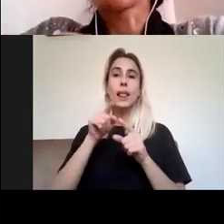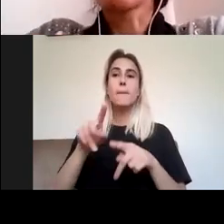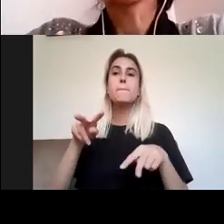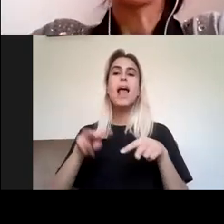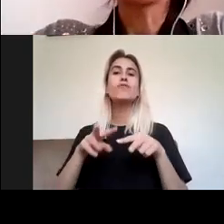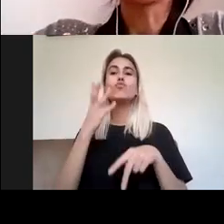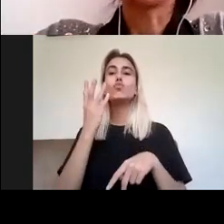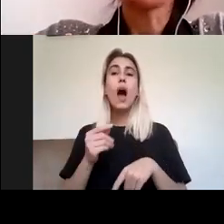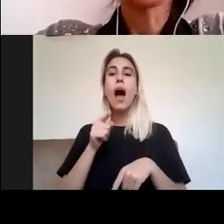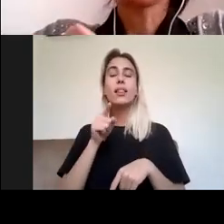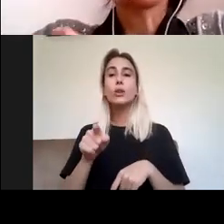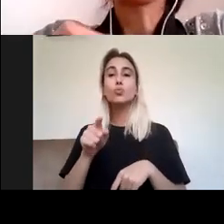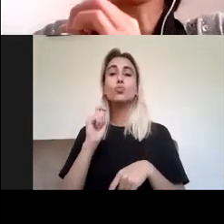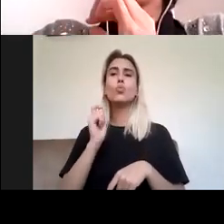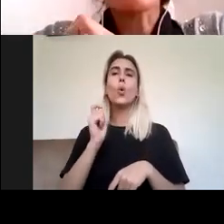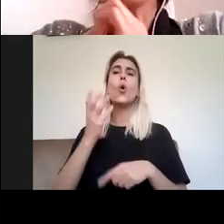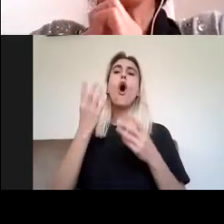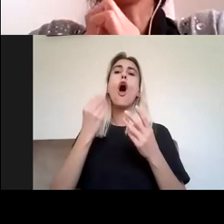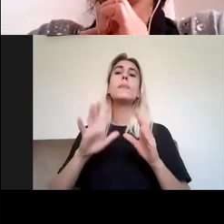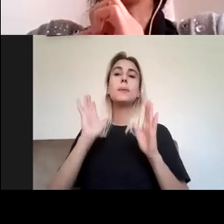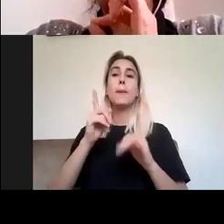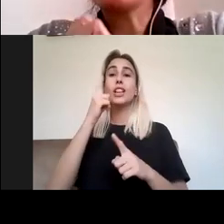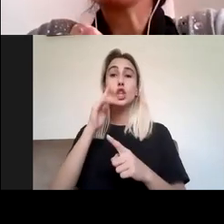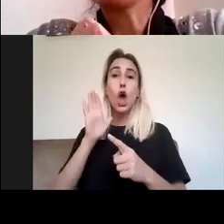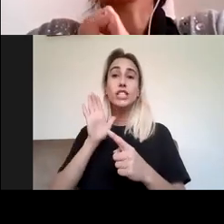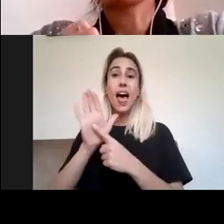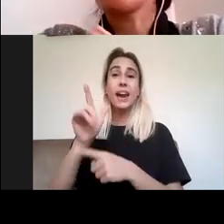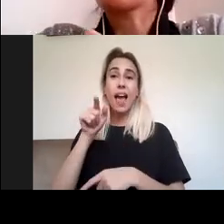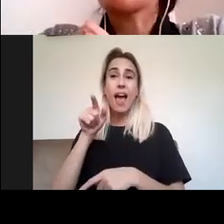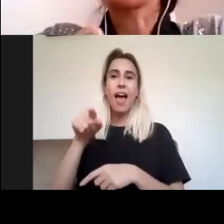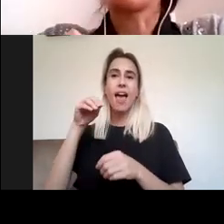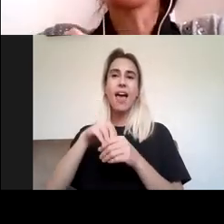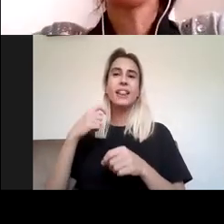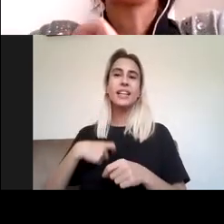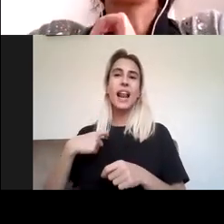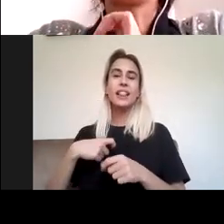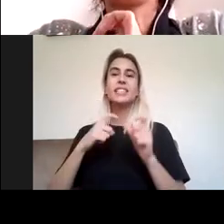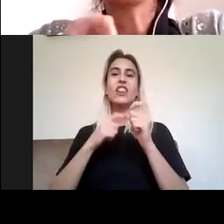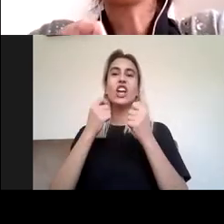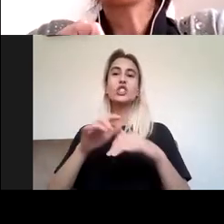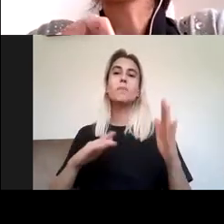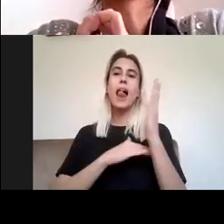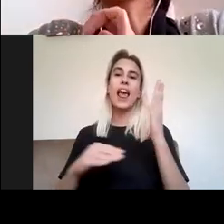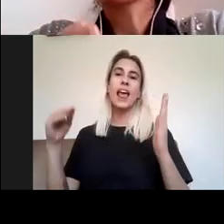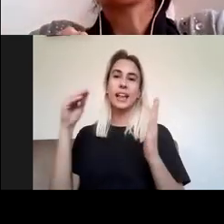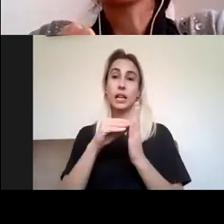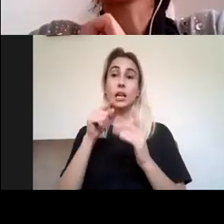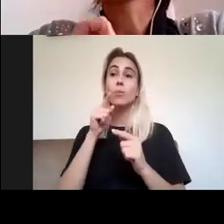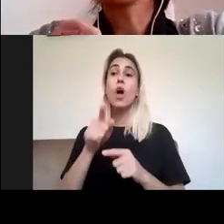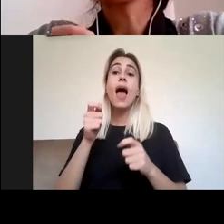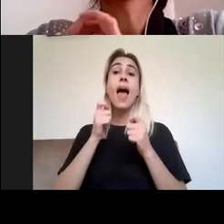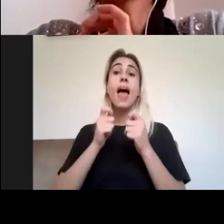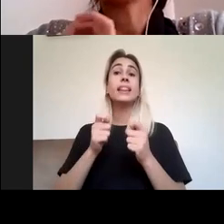anlamda zorunluluk olmasa da ama bir gösterge niteliğinde girdi strateji belgesine. Eğitilen